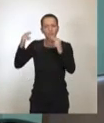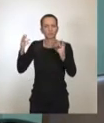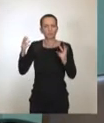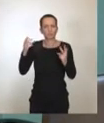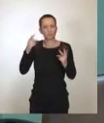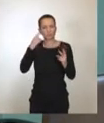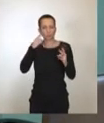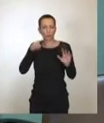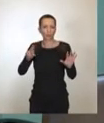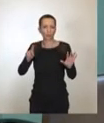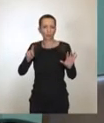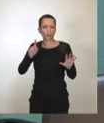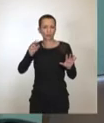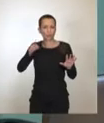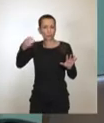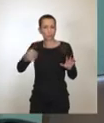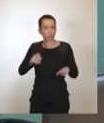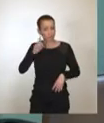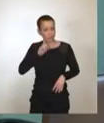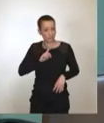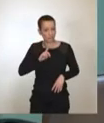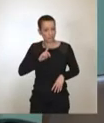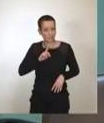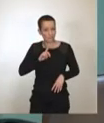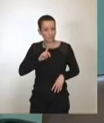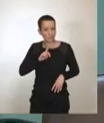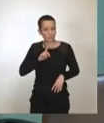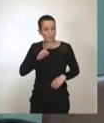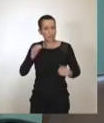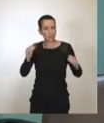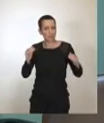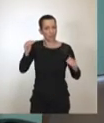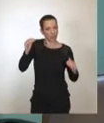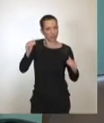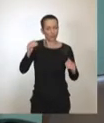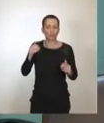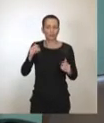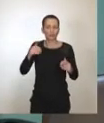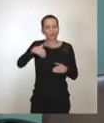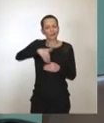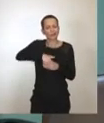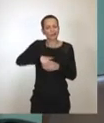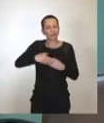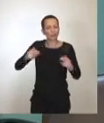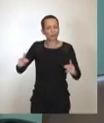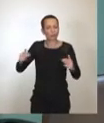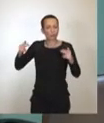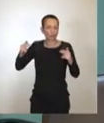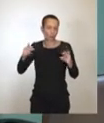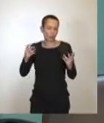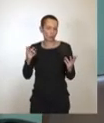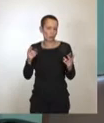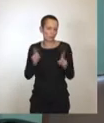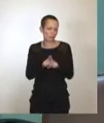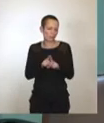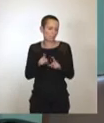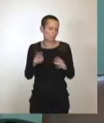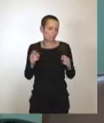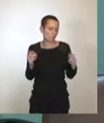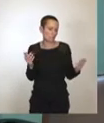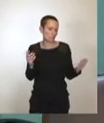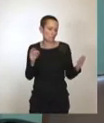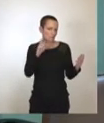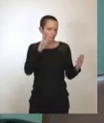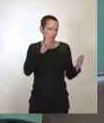concerne 80% des femmes, donc plus que leur représentation. La promotion interne, quant à elle, est le reflet de la proportion de